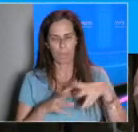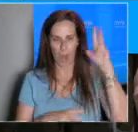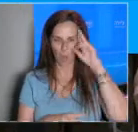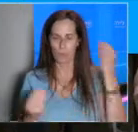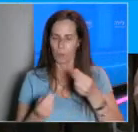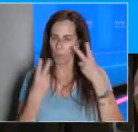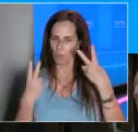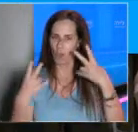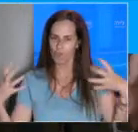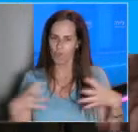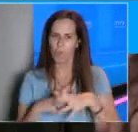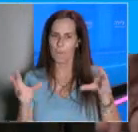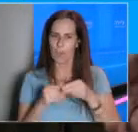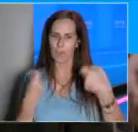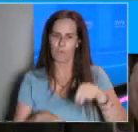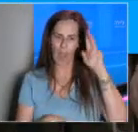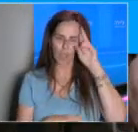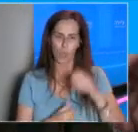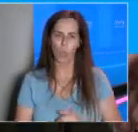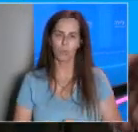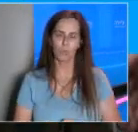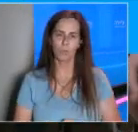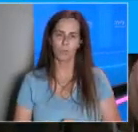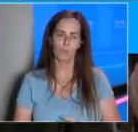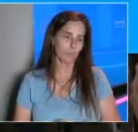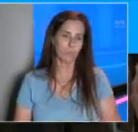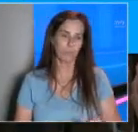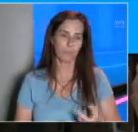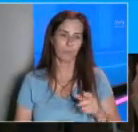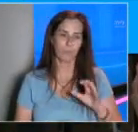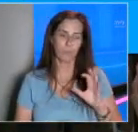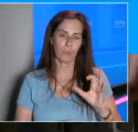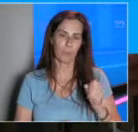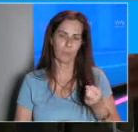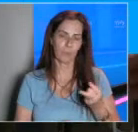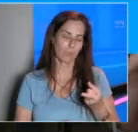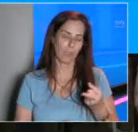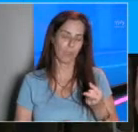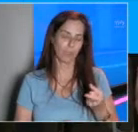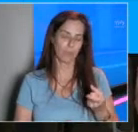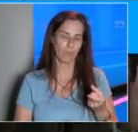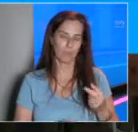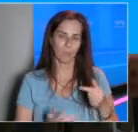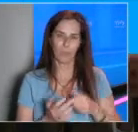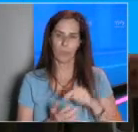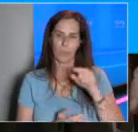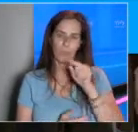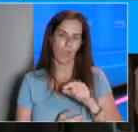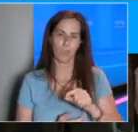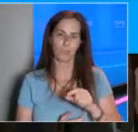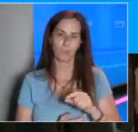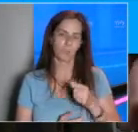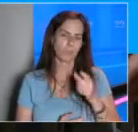דבר מאוד מאוד חשוב בכלל, ואם זהו המסקנה שהגיעה כזוהר, אז זו